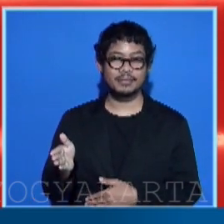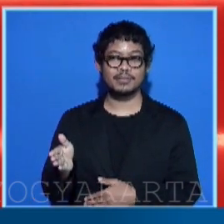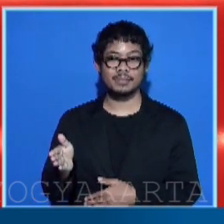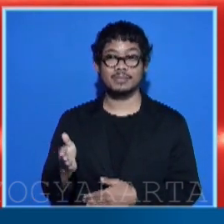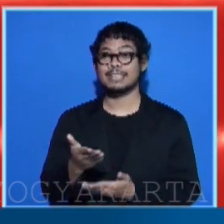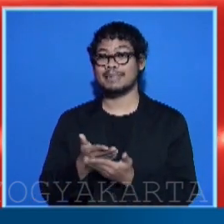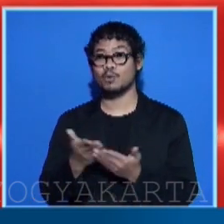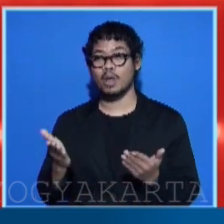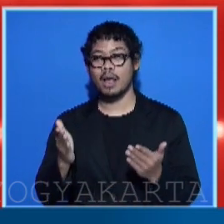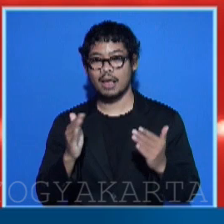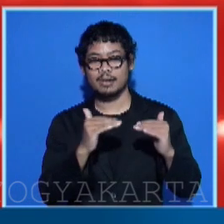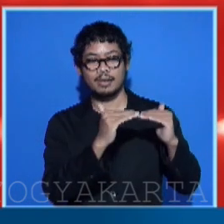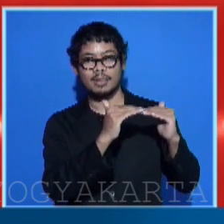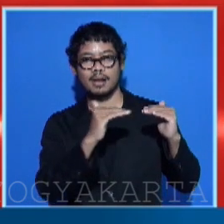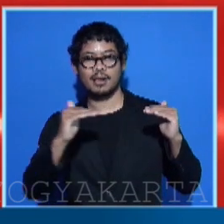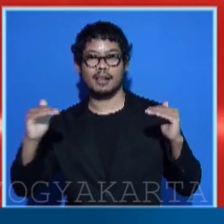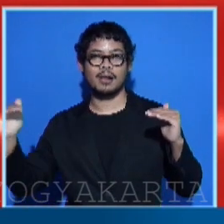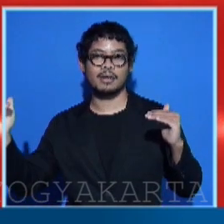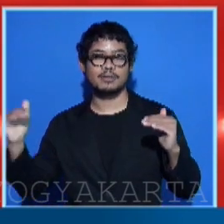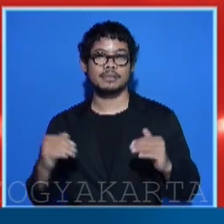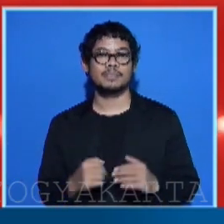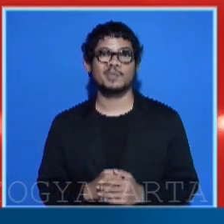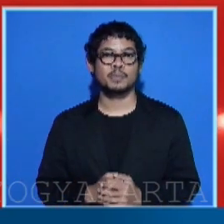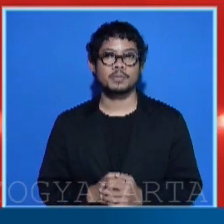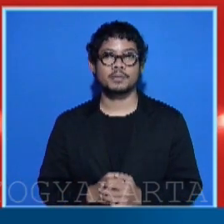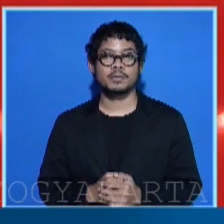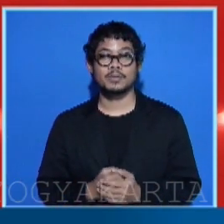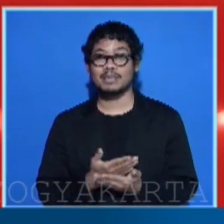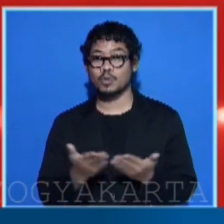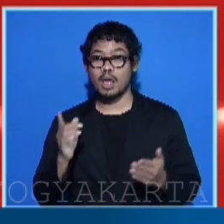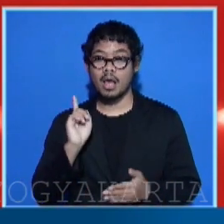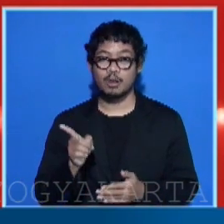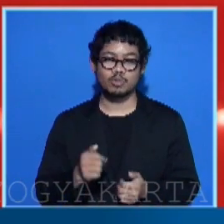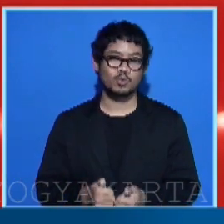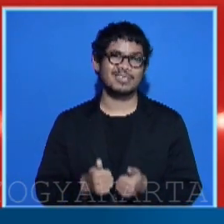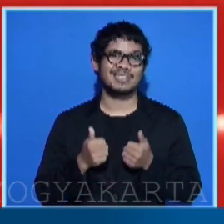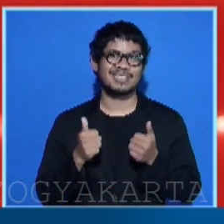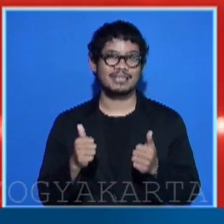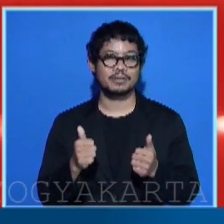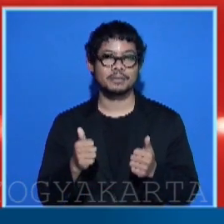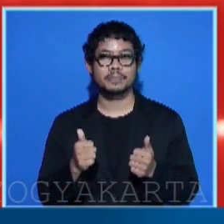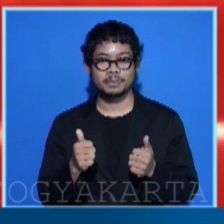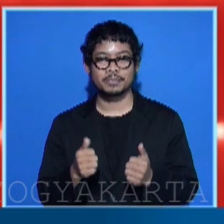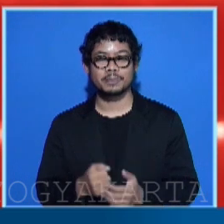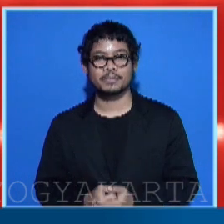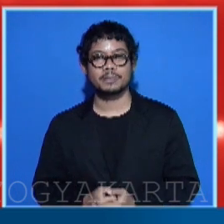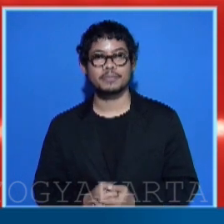netral, mengedepankan kondusivitas, dan kohesi sosial.